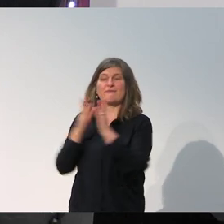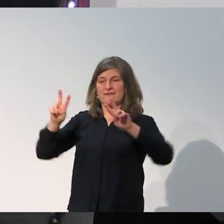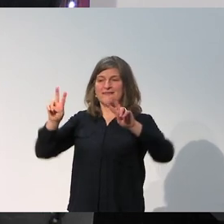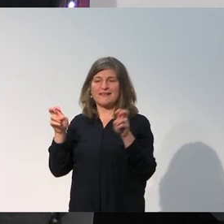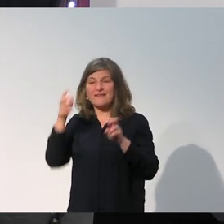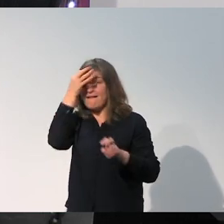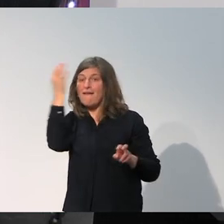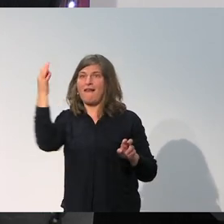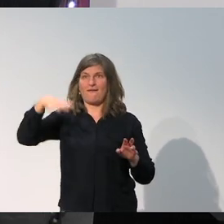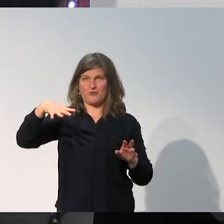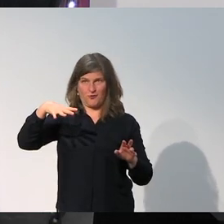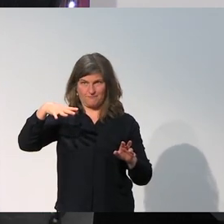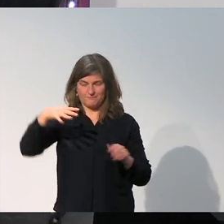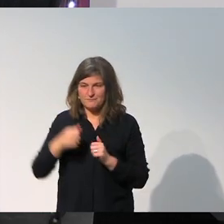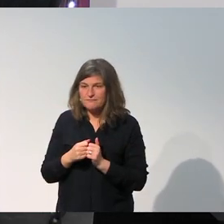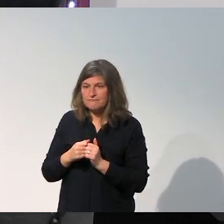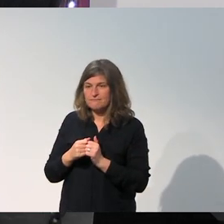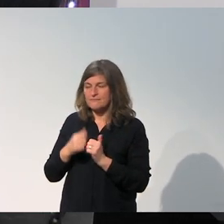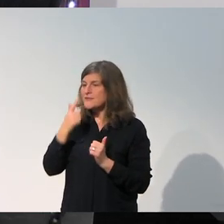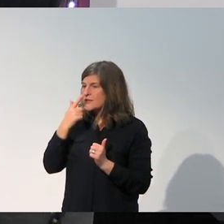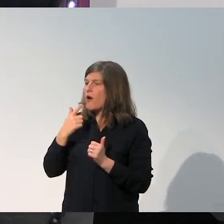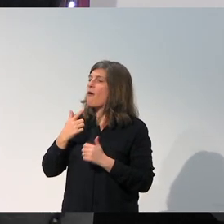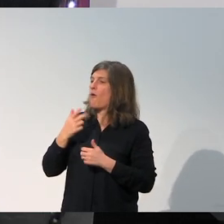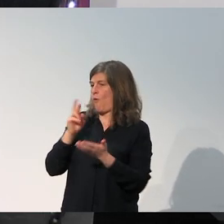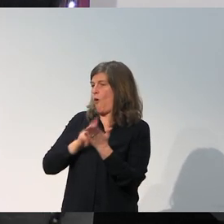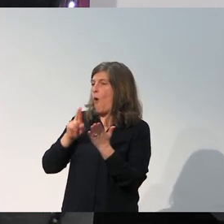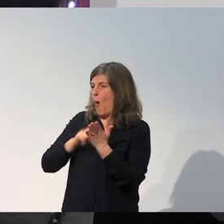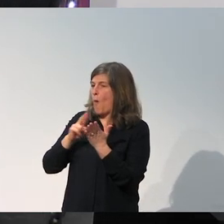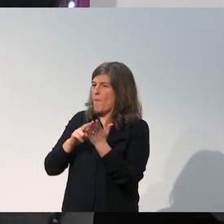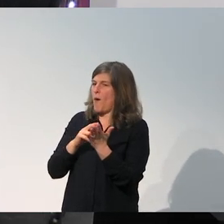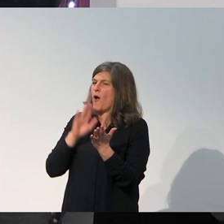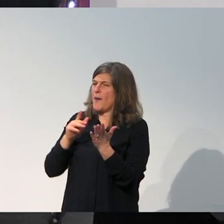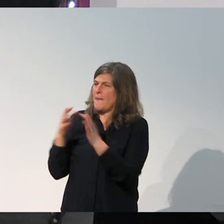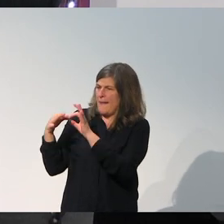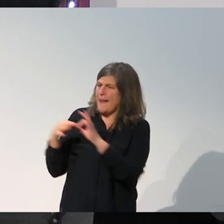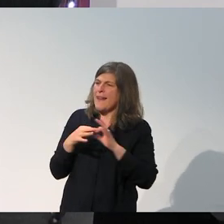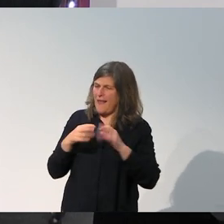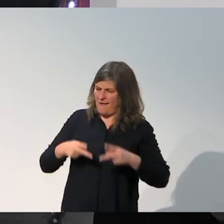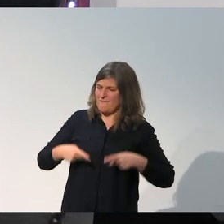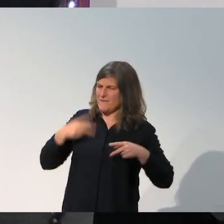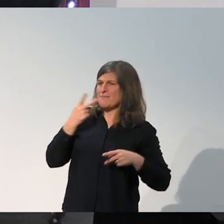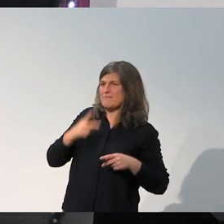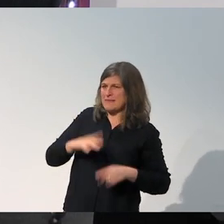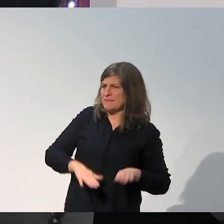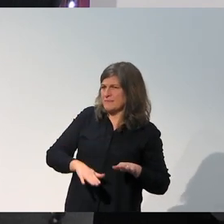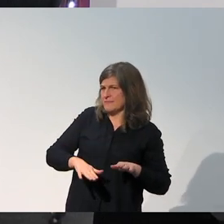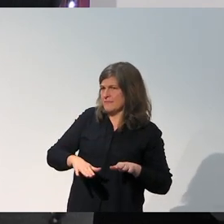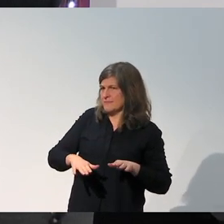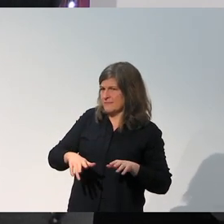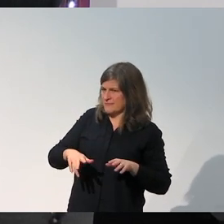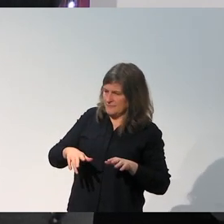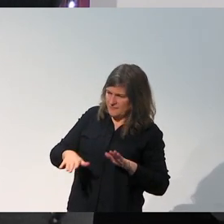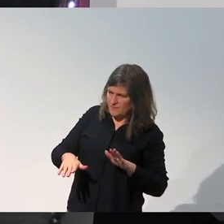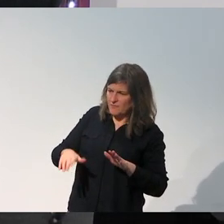est un roman d'inspiration biographique. Oui. Vous avez retracé l'histoire d'un inventeur un